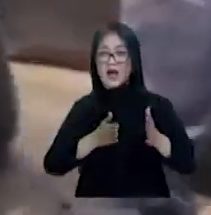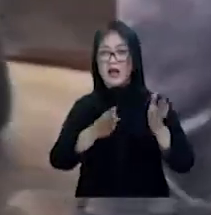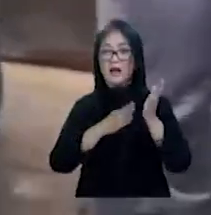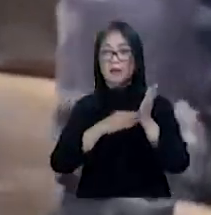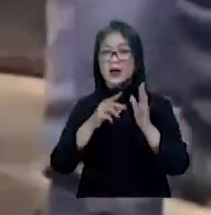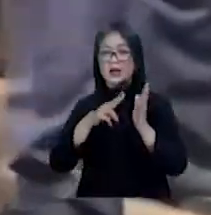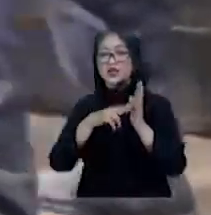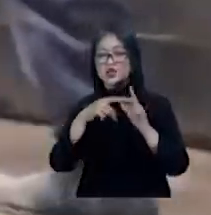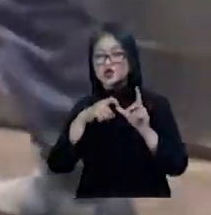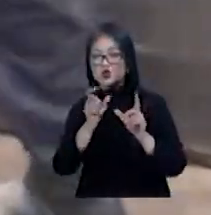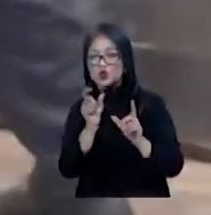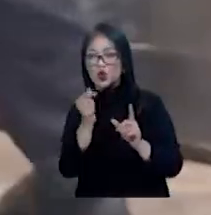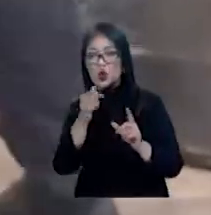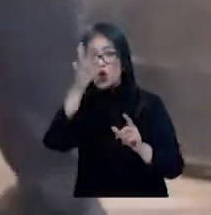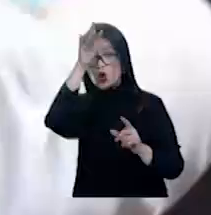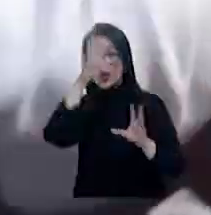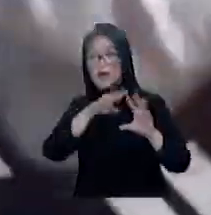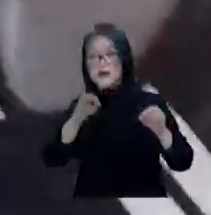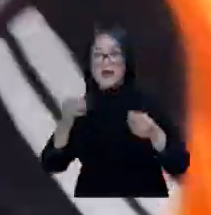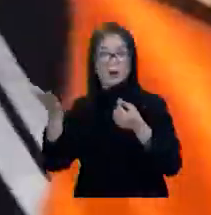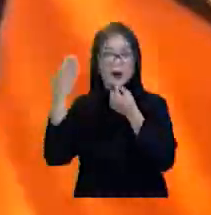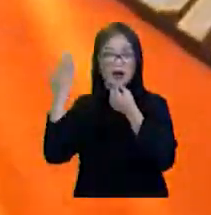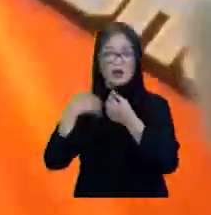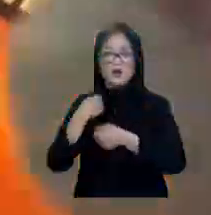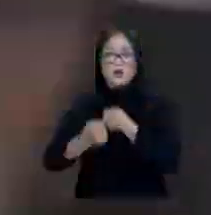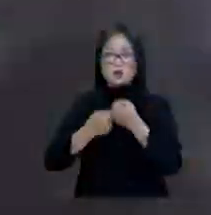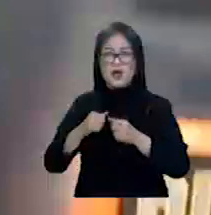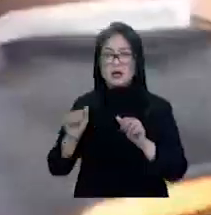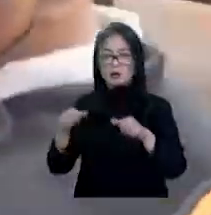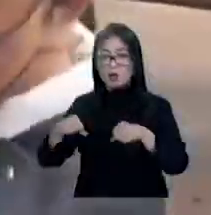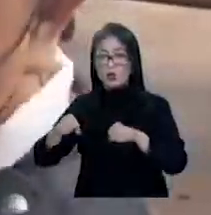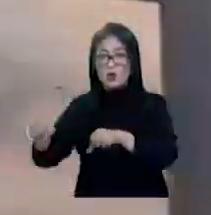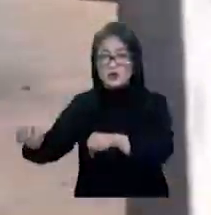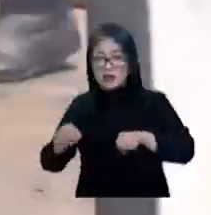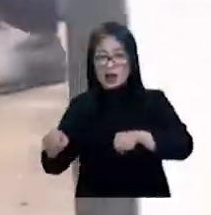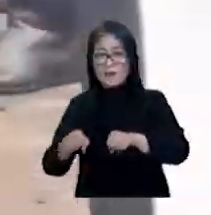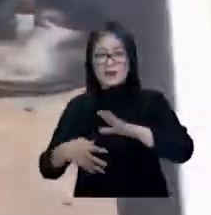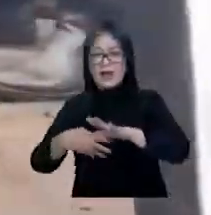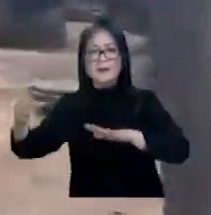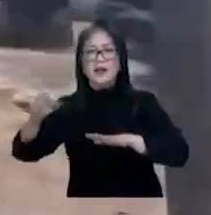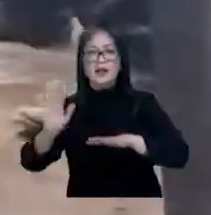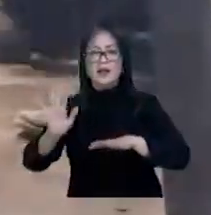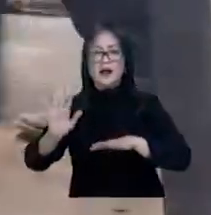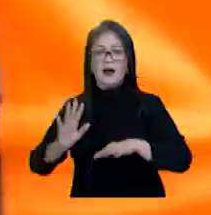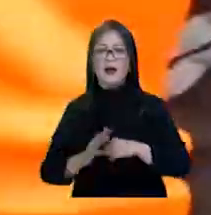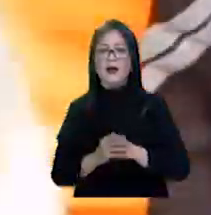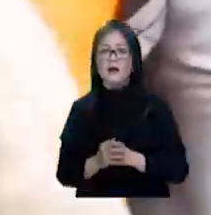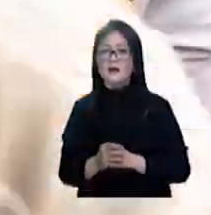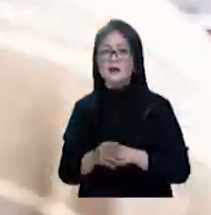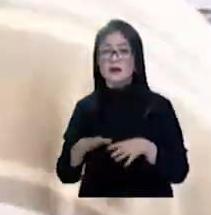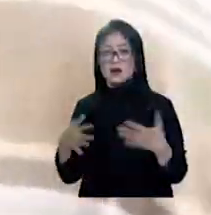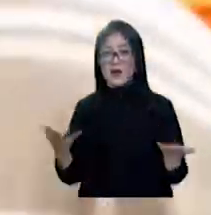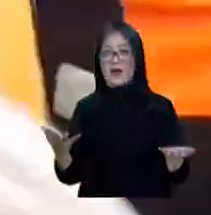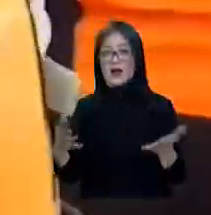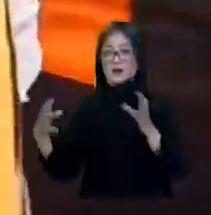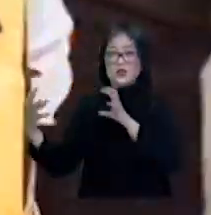motor agar tidak dirazia. Para juru parkir menolak lahan parkir ditertibkan. Meski sempat memanas, namun petugas